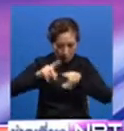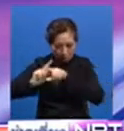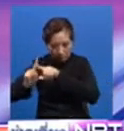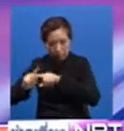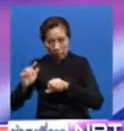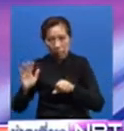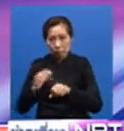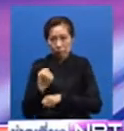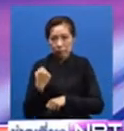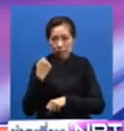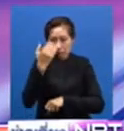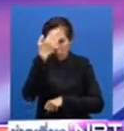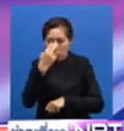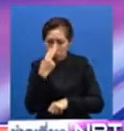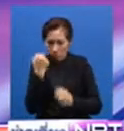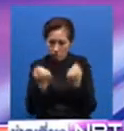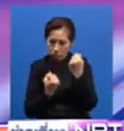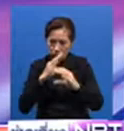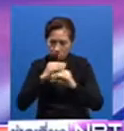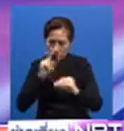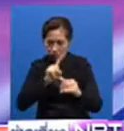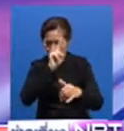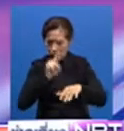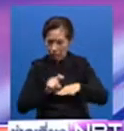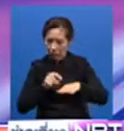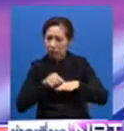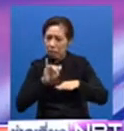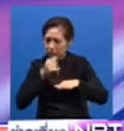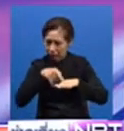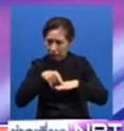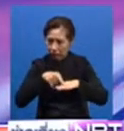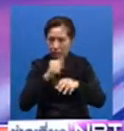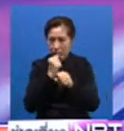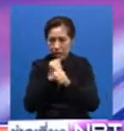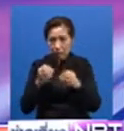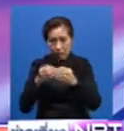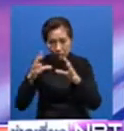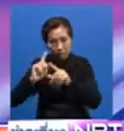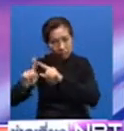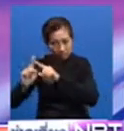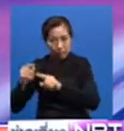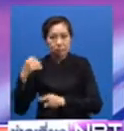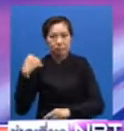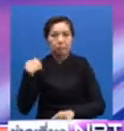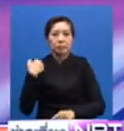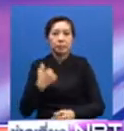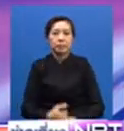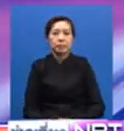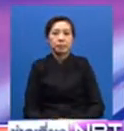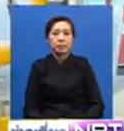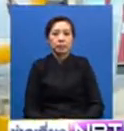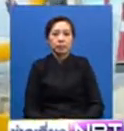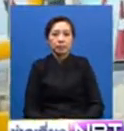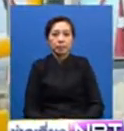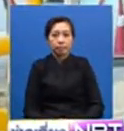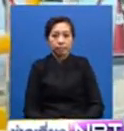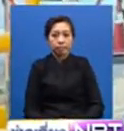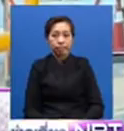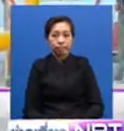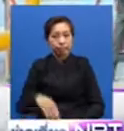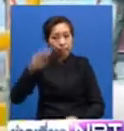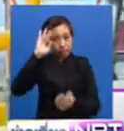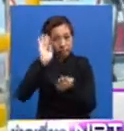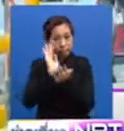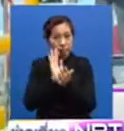พร้อมเฝ้าระวังรถยนต์ต้องสงสัยที่อาจถูกนำไปใช้เป็นคาร์บอมบ์ก่อเหตุรุนแรงในพื้นที่ตำรวจ